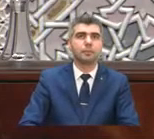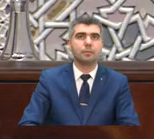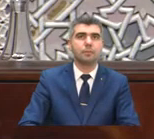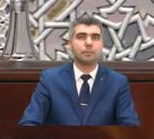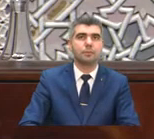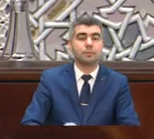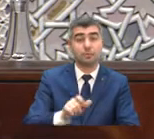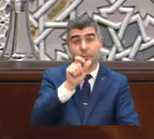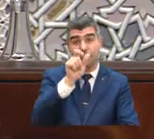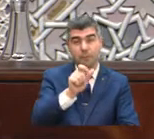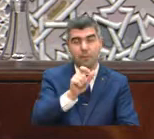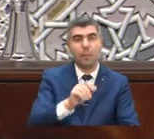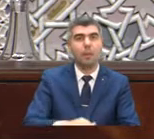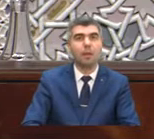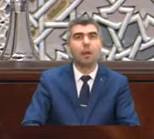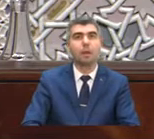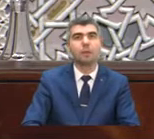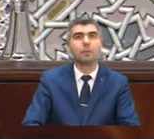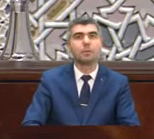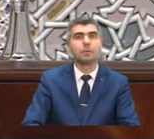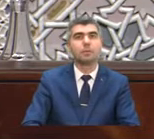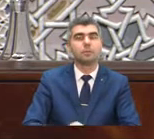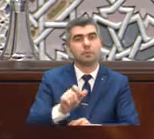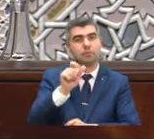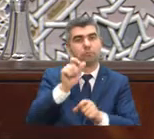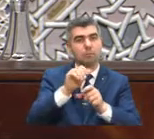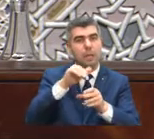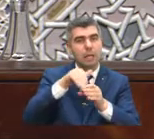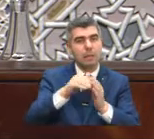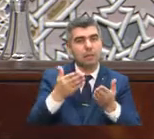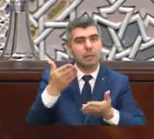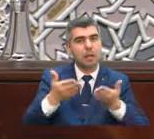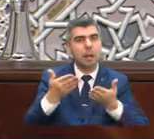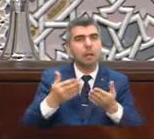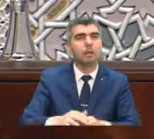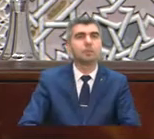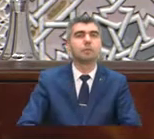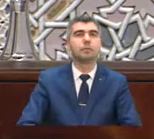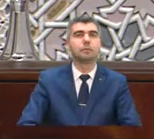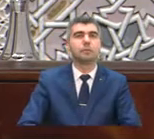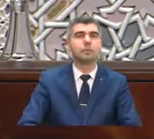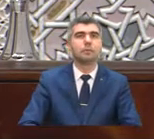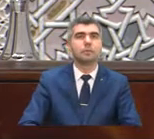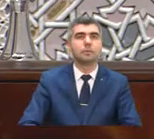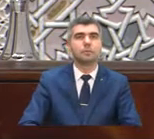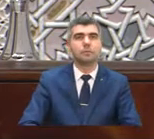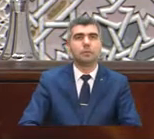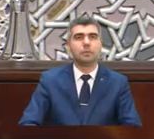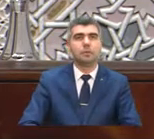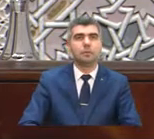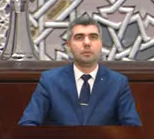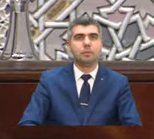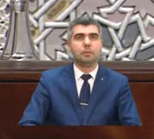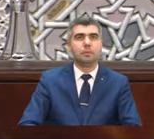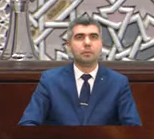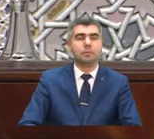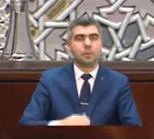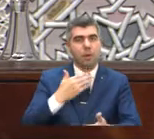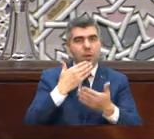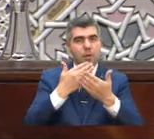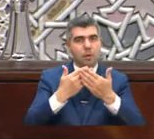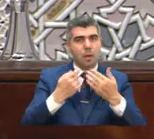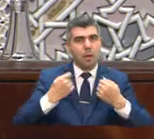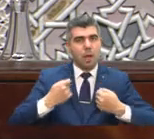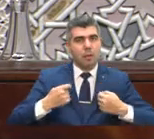كلمة الآن لأحد السادة النواب من الفريق الاستقلال الوحدة والتعادل للتعقيب، تفضلوا. سيد الرئيس،